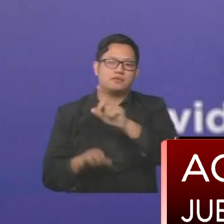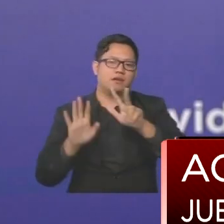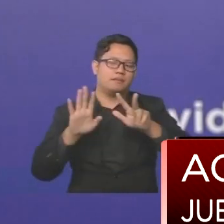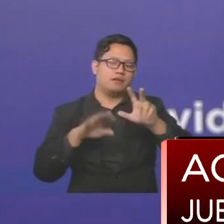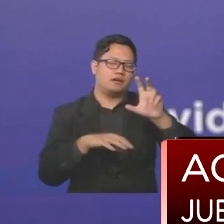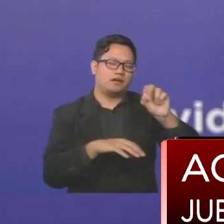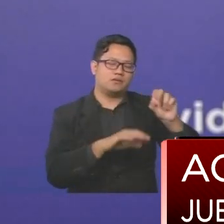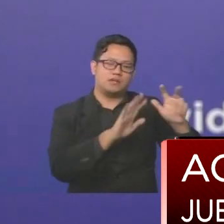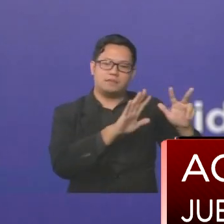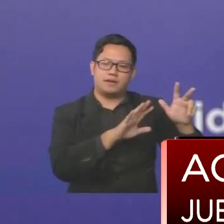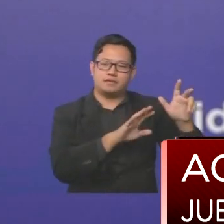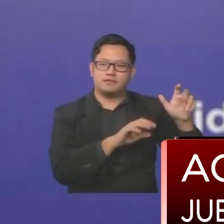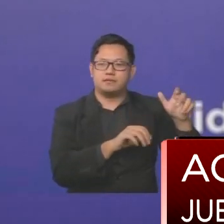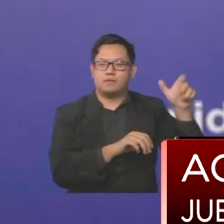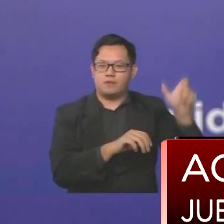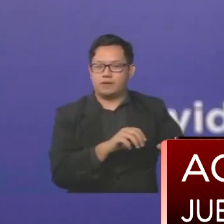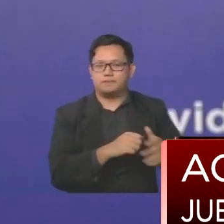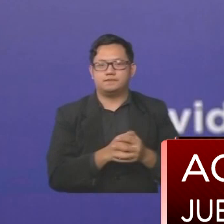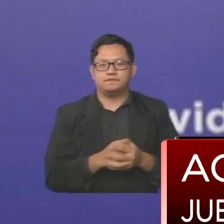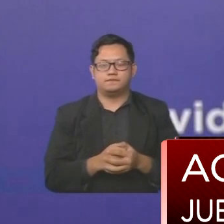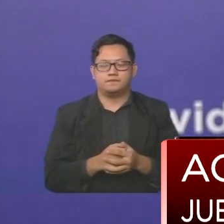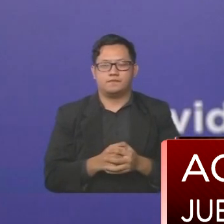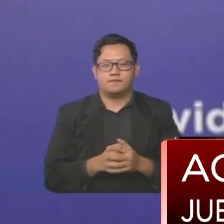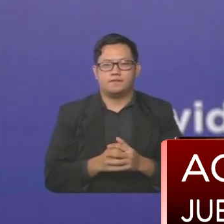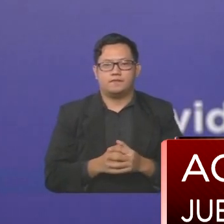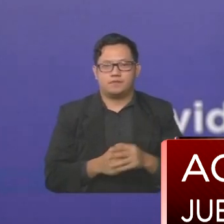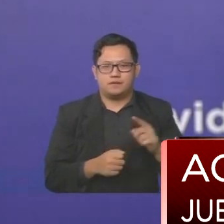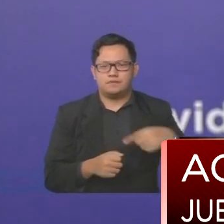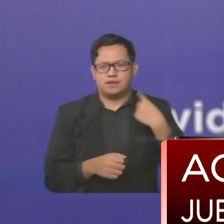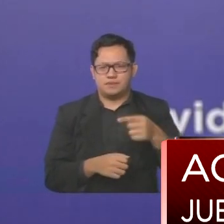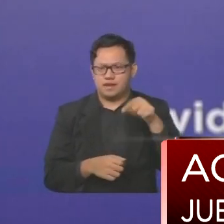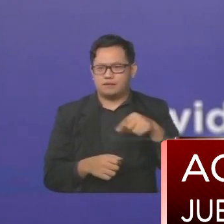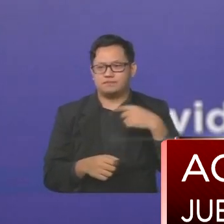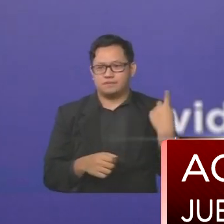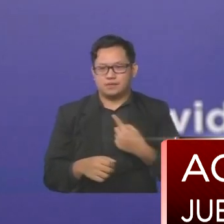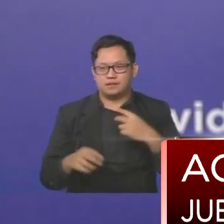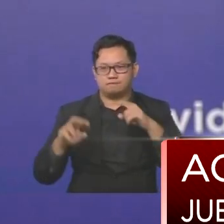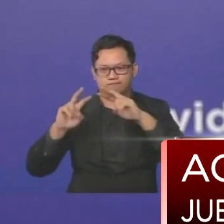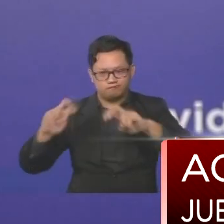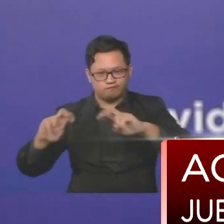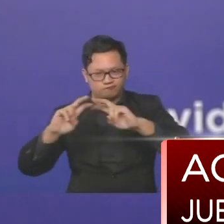sehingga komulatif sampai dan saat ini kita telah melakukan pemeriksaan sebanyak